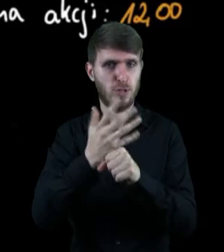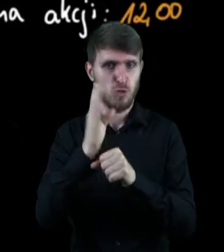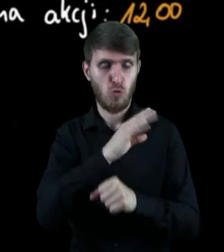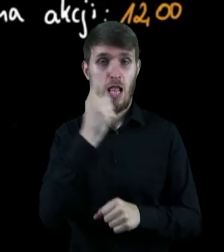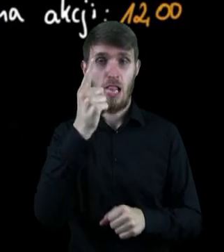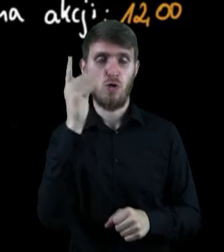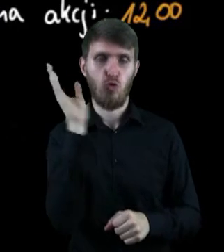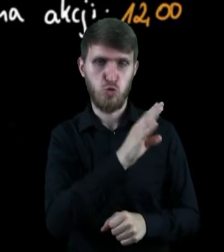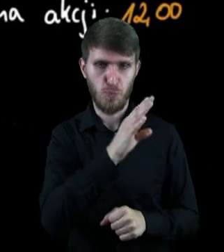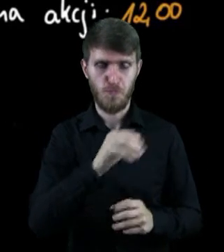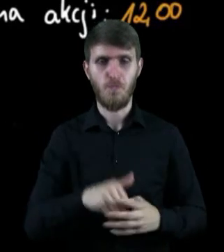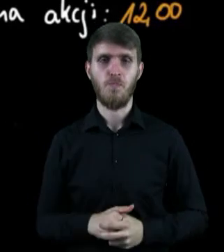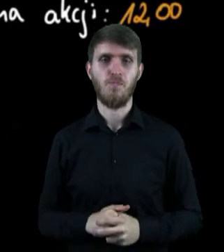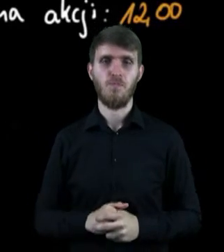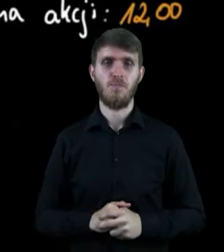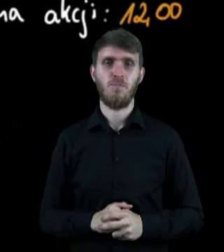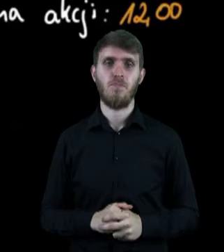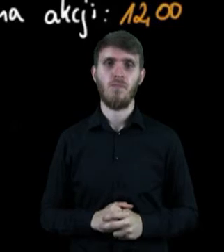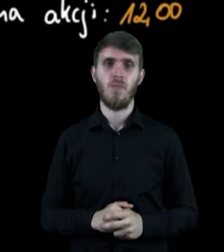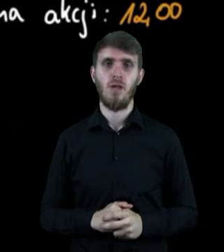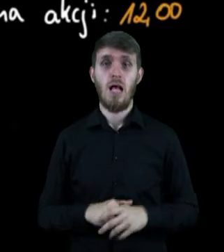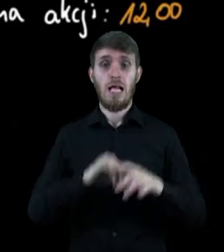za akcję.